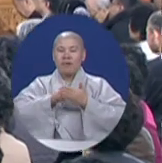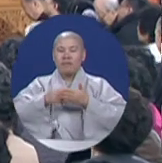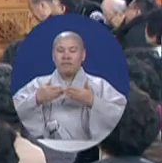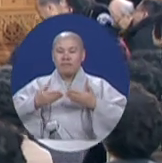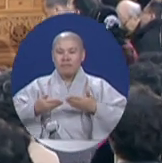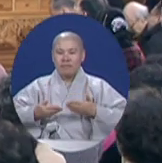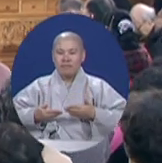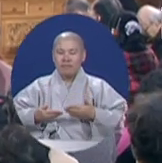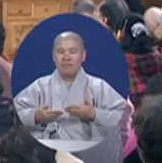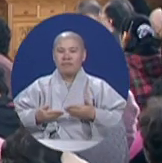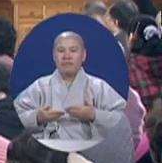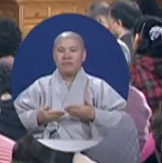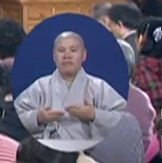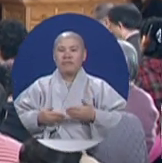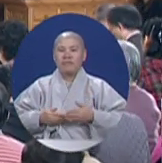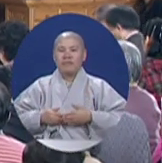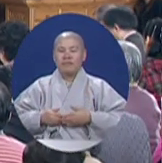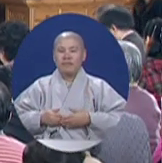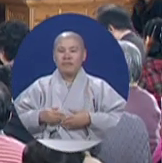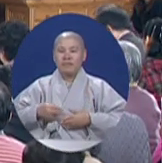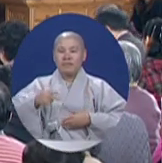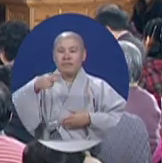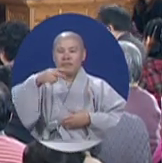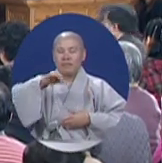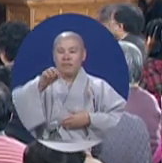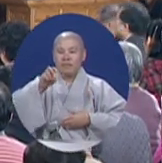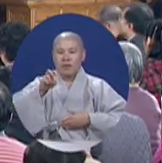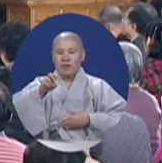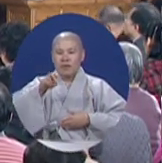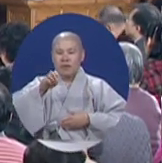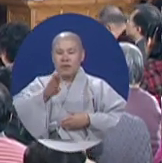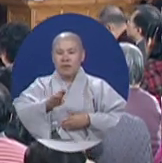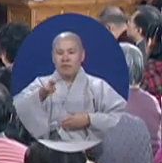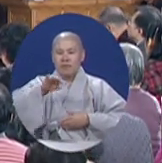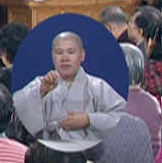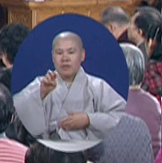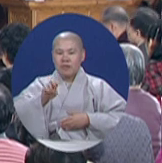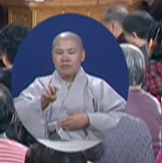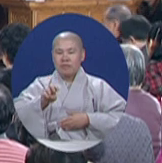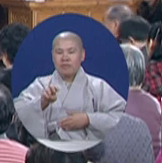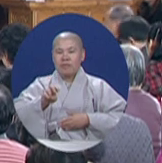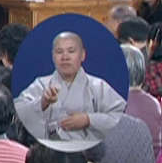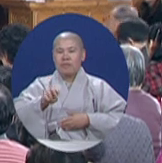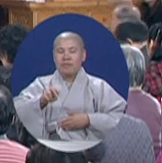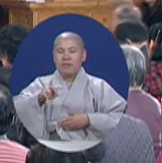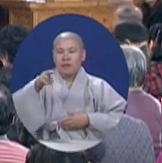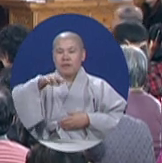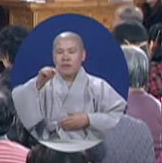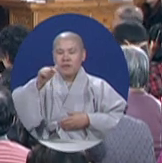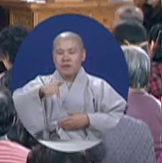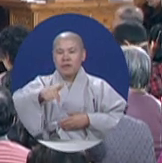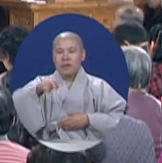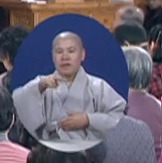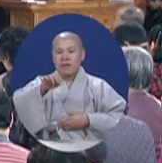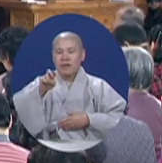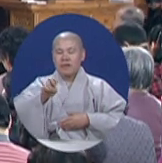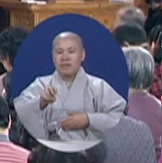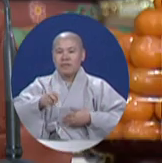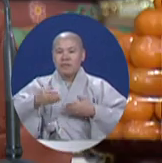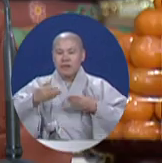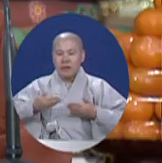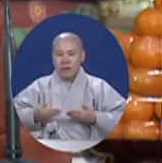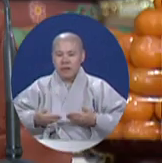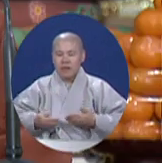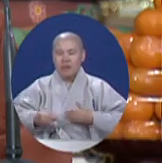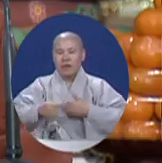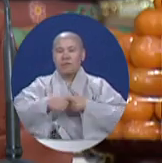겁니다. 이걸 식심이라고 합니다. 쉴 식자 마음 심자 식심.